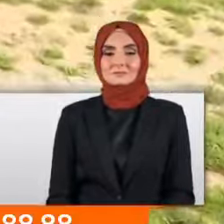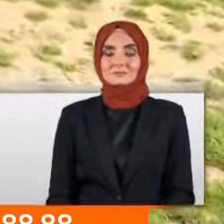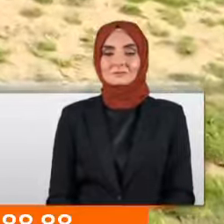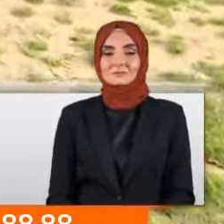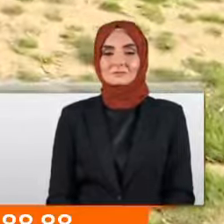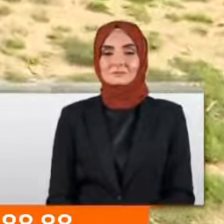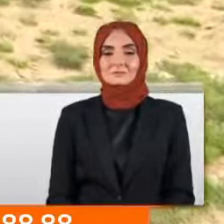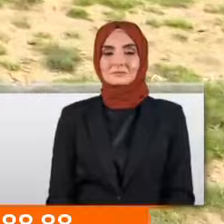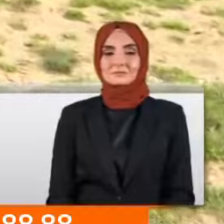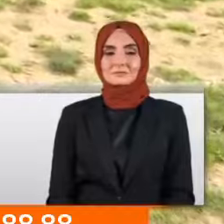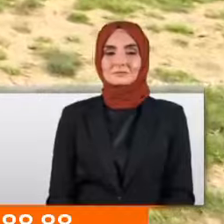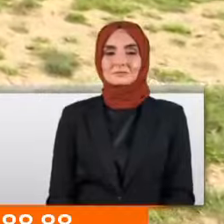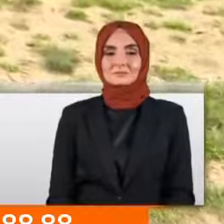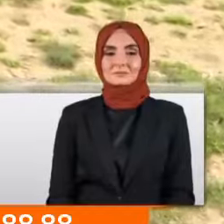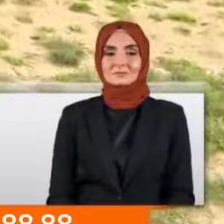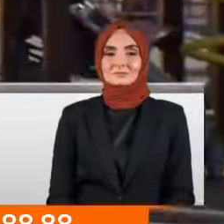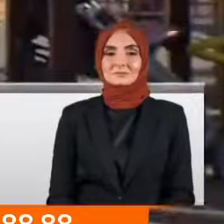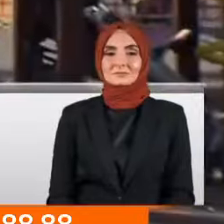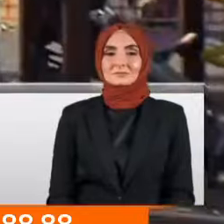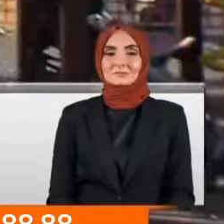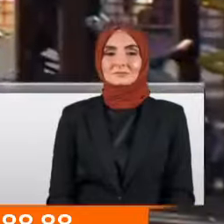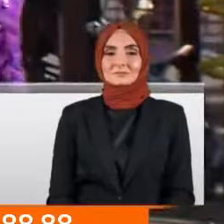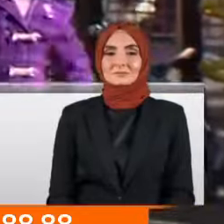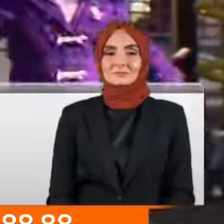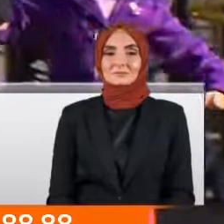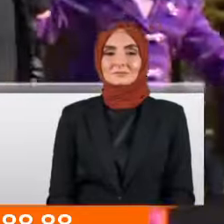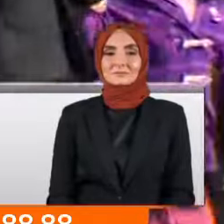böyle hava olur mu? Normalde olmaz ama oldu.